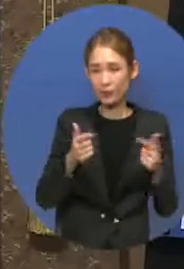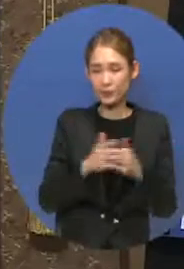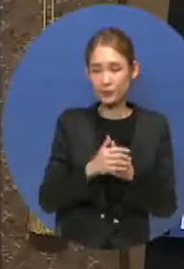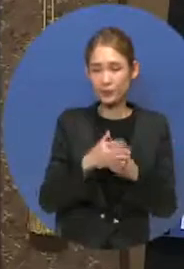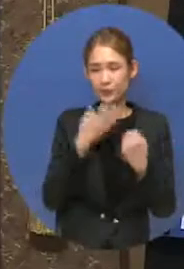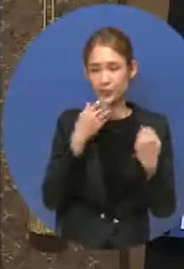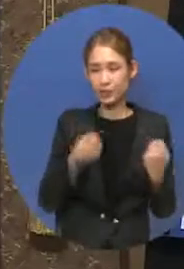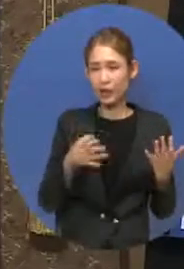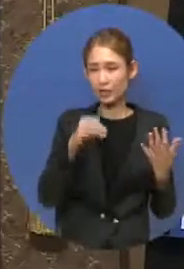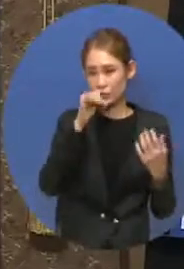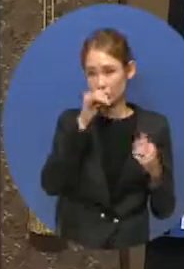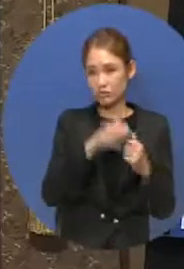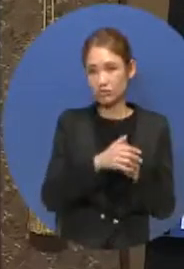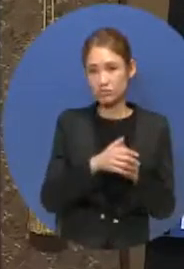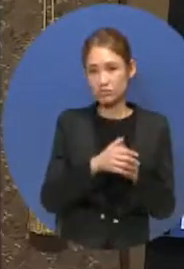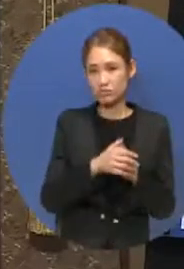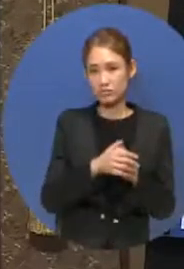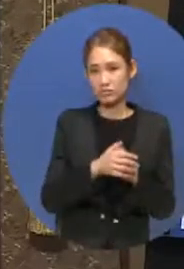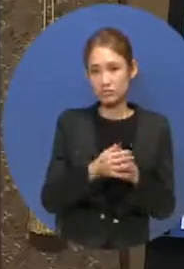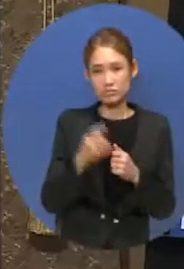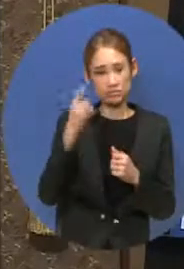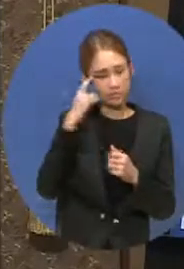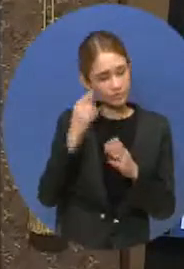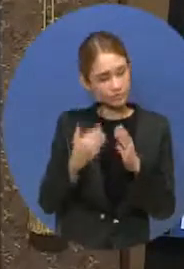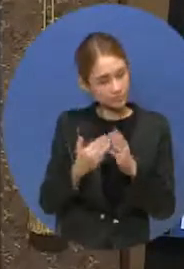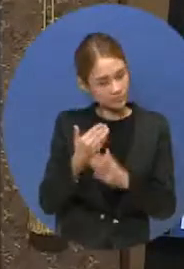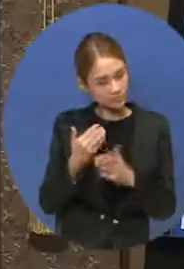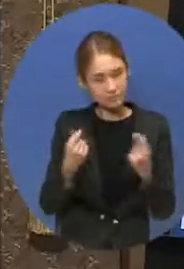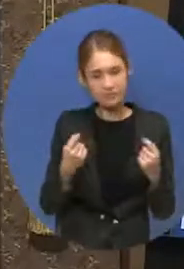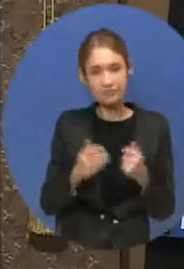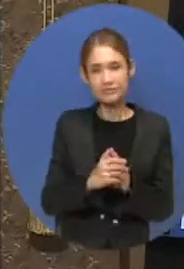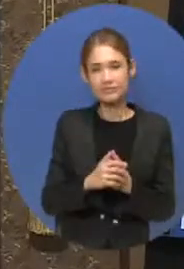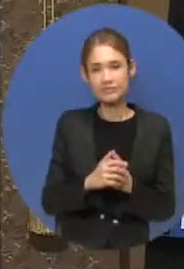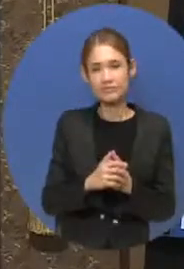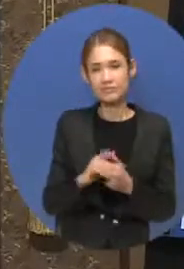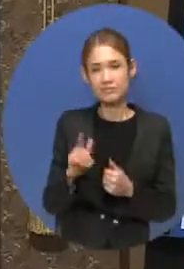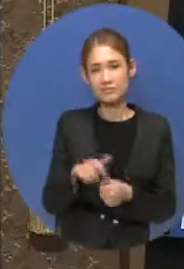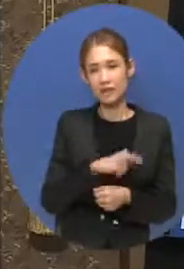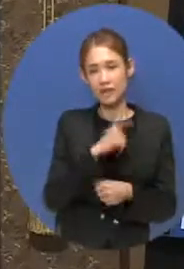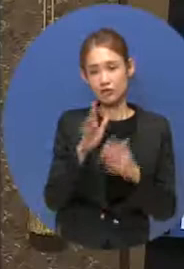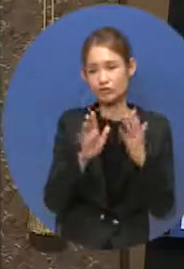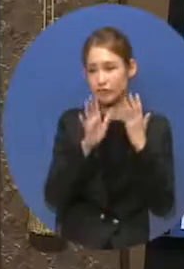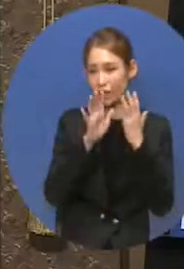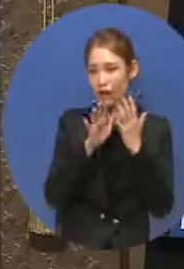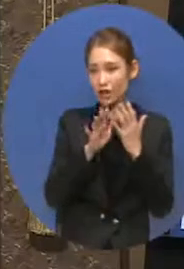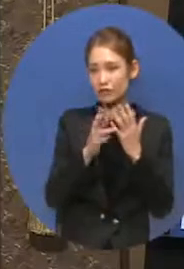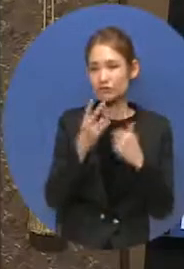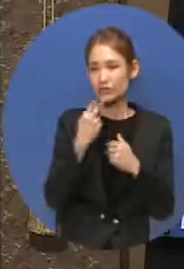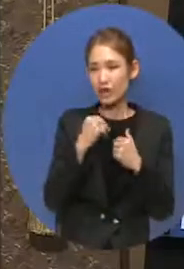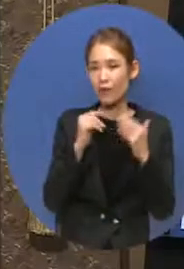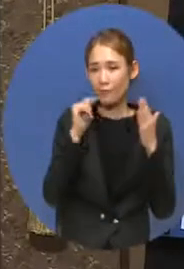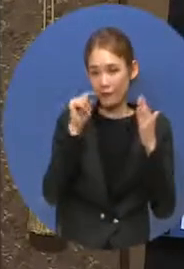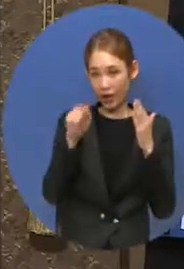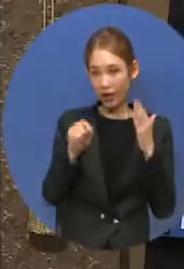그러니까요. 굉장히 좋아하세요. 바로 삼겹살이 떠오르시죠. 그러니까 하루 나들이 겸 나가셔서 하시고 너무 좋네요.